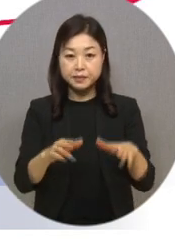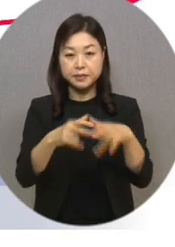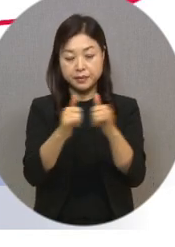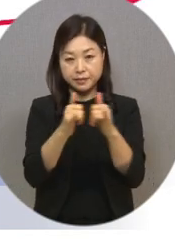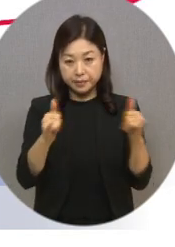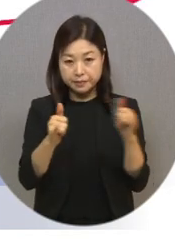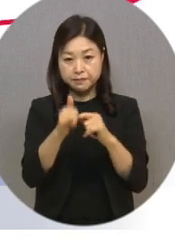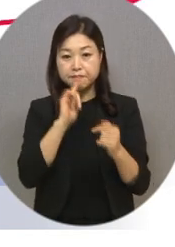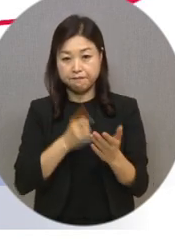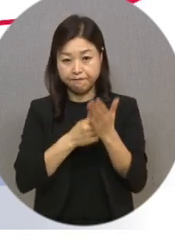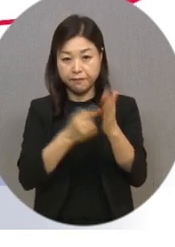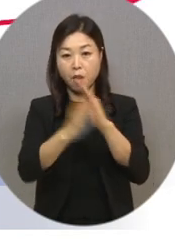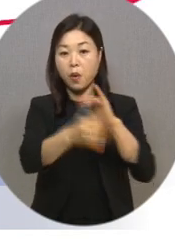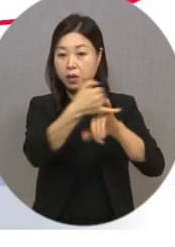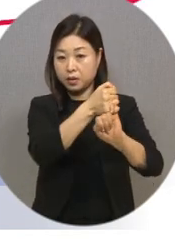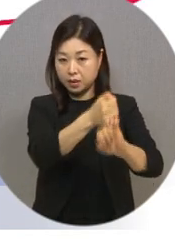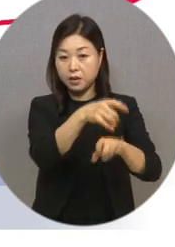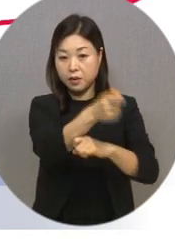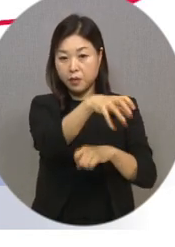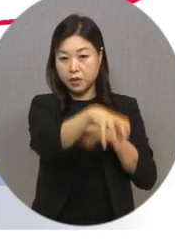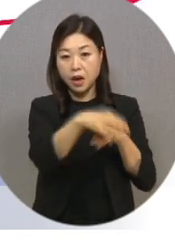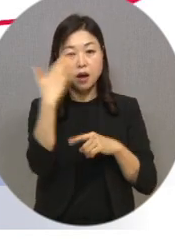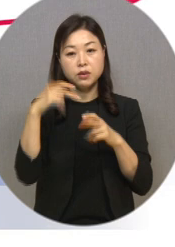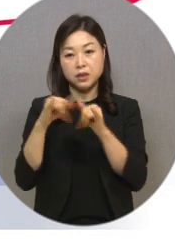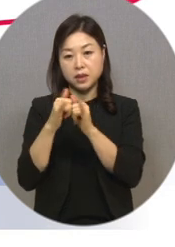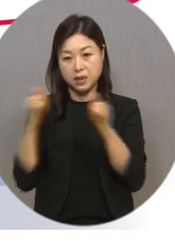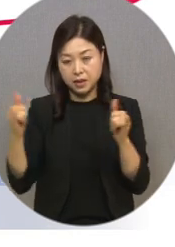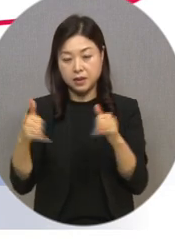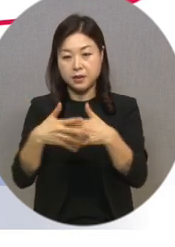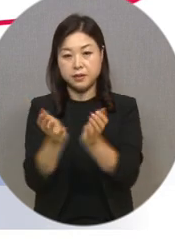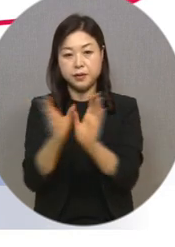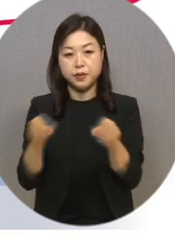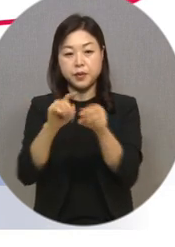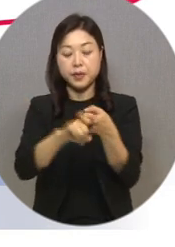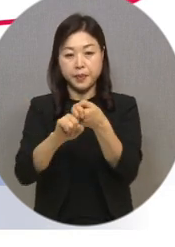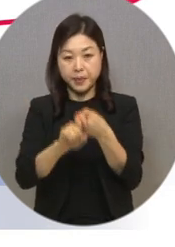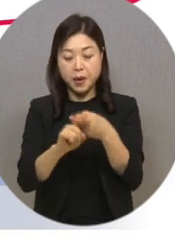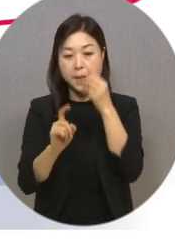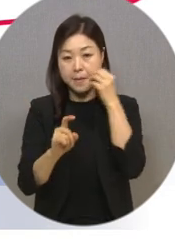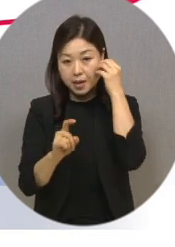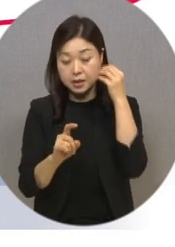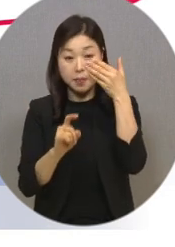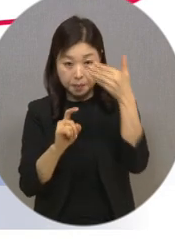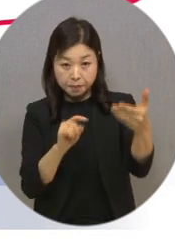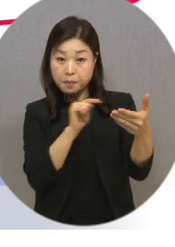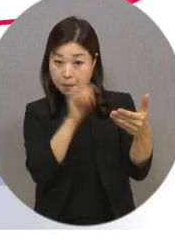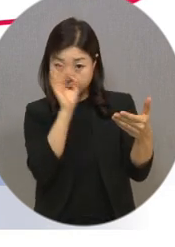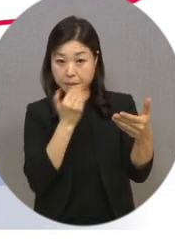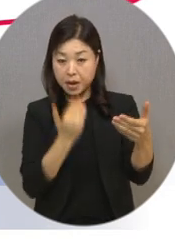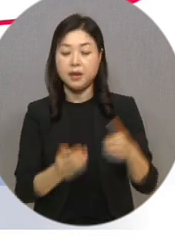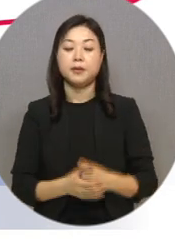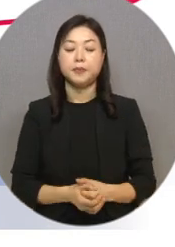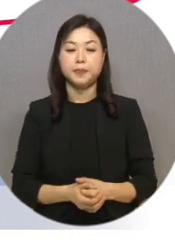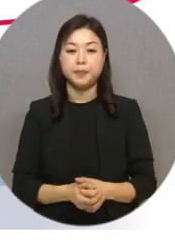요구 공약 관을 사무국인 한국 장애인 단체 총연맹 홈페이지에서 확인할 수 있다고